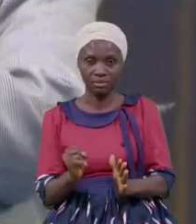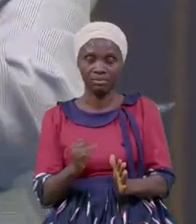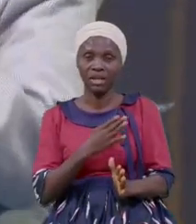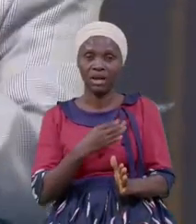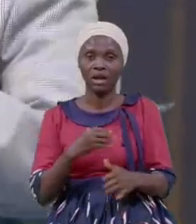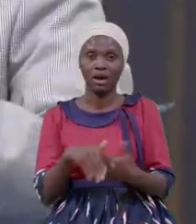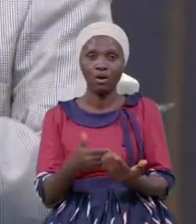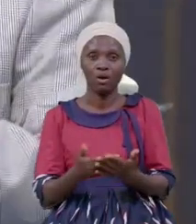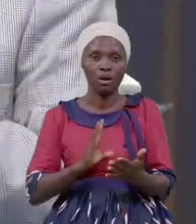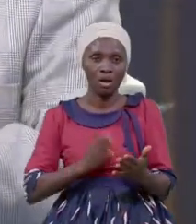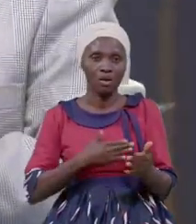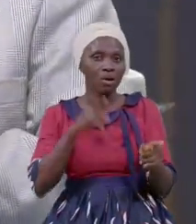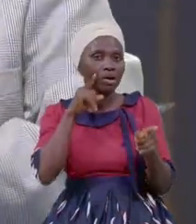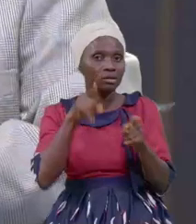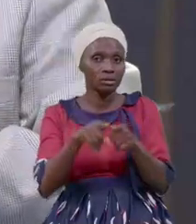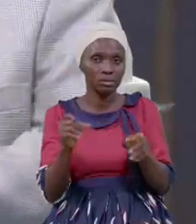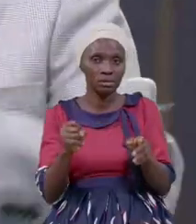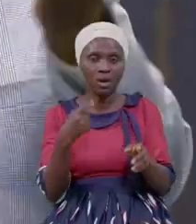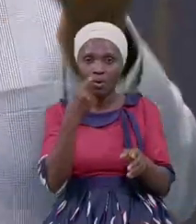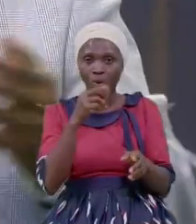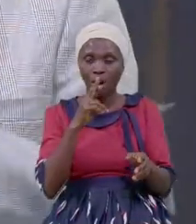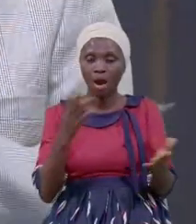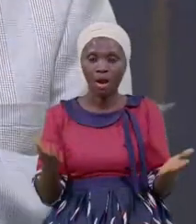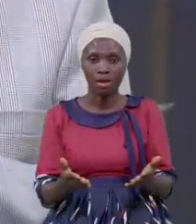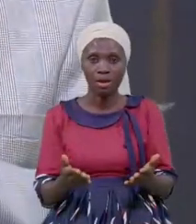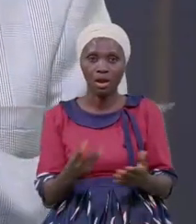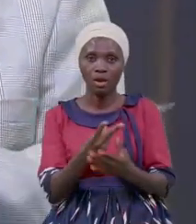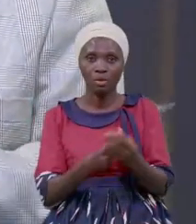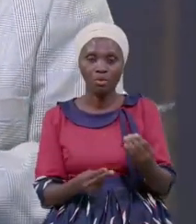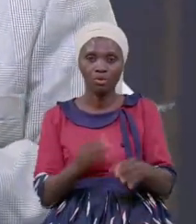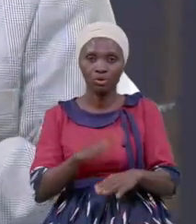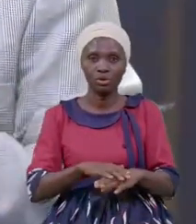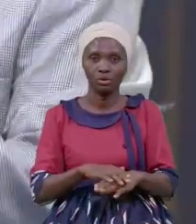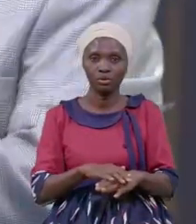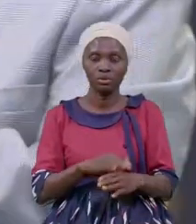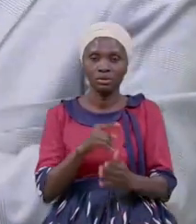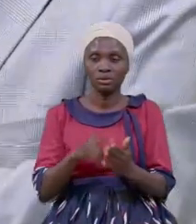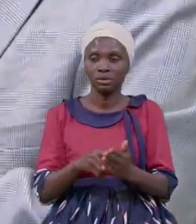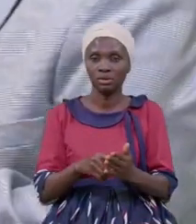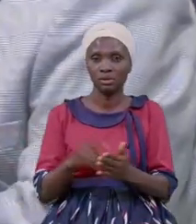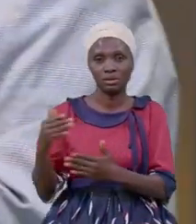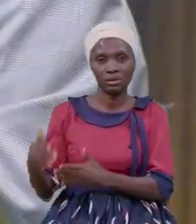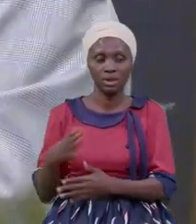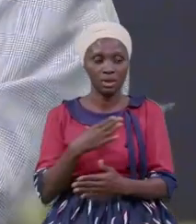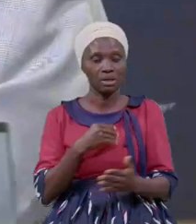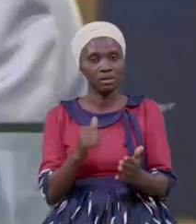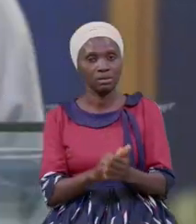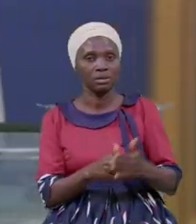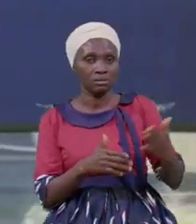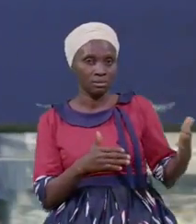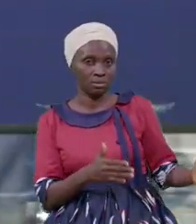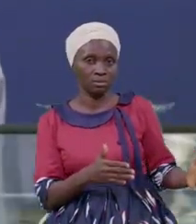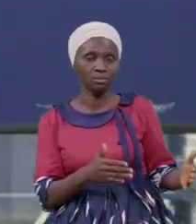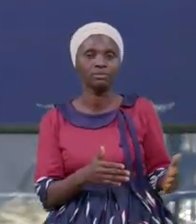sœurs qui sont là de ce côté comme de l'autre côté et je prie